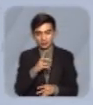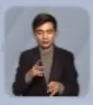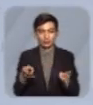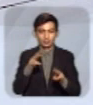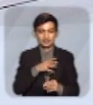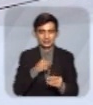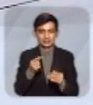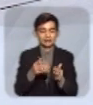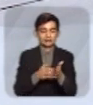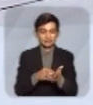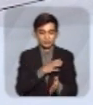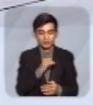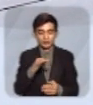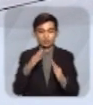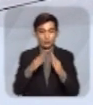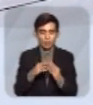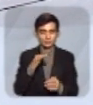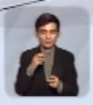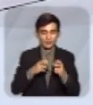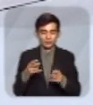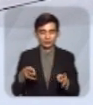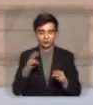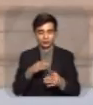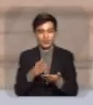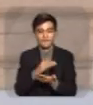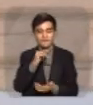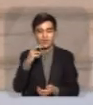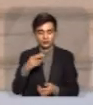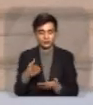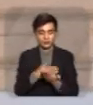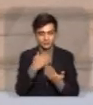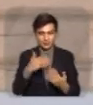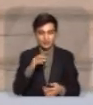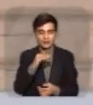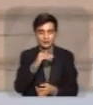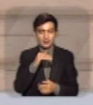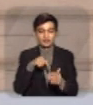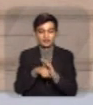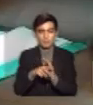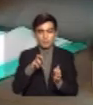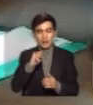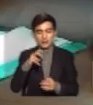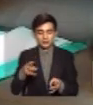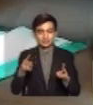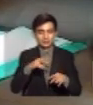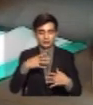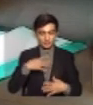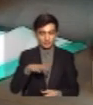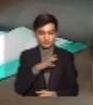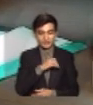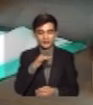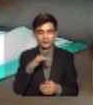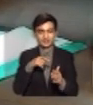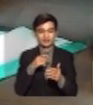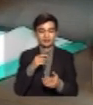нехватки средств. А «Дом заботы» сняли с баланса общественного фонда, но и на баланс этнопарка не поставили. Согласно материалам